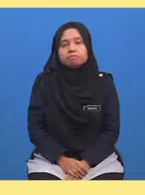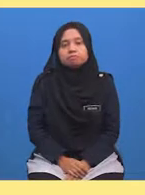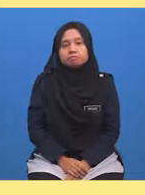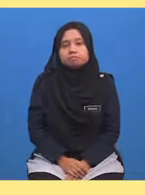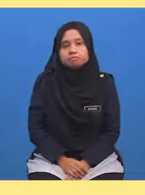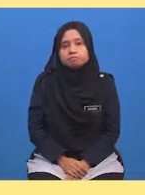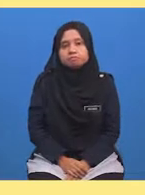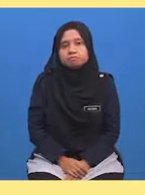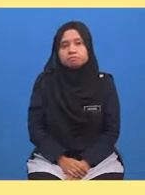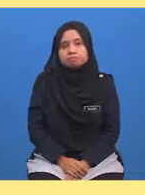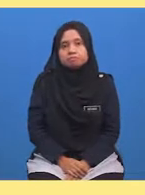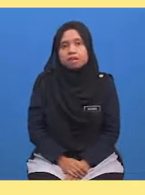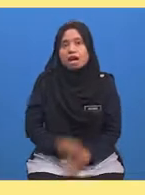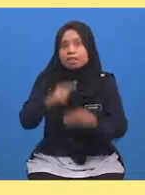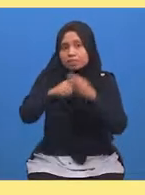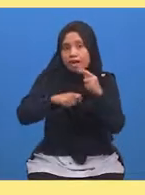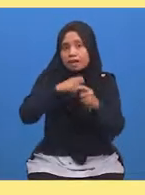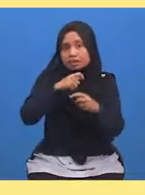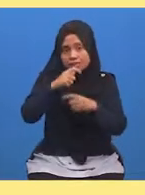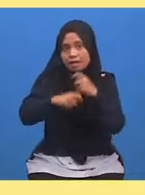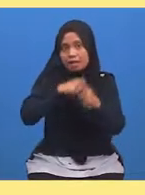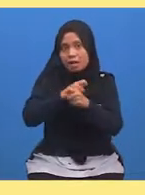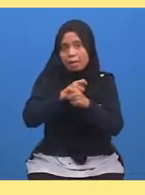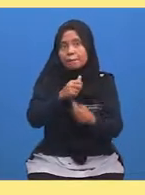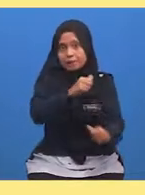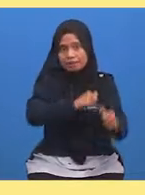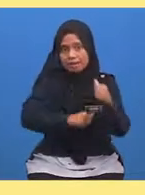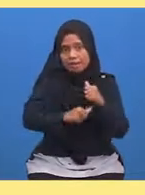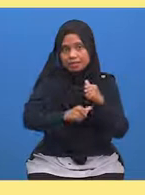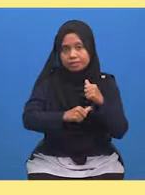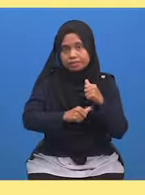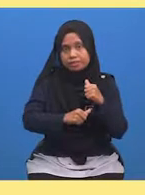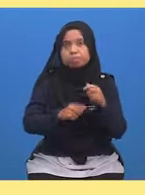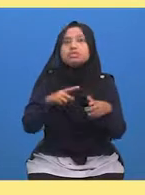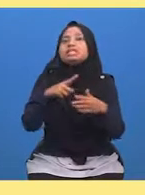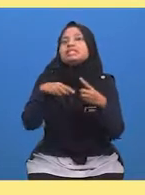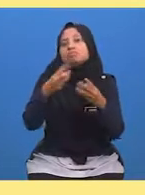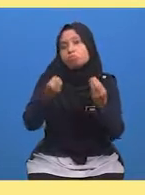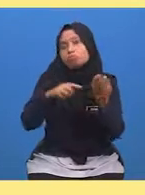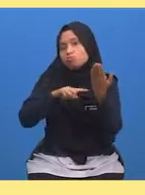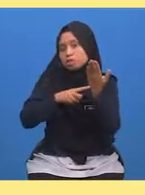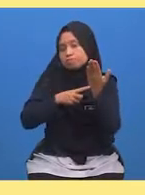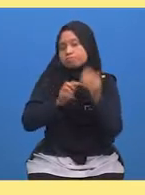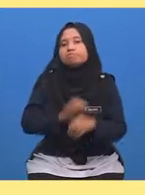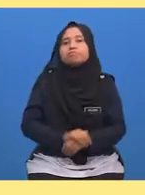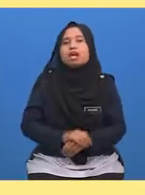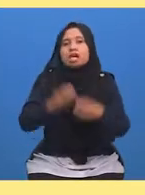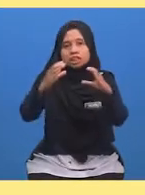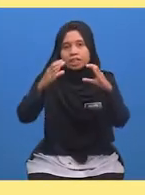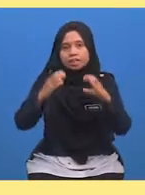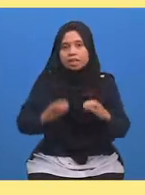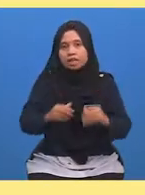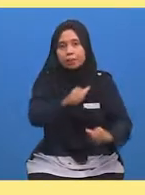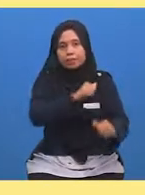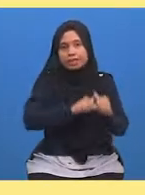dijalankan. Tarikh perniagaan dimulakan atau hendak dimulakan. Cara-cara